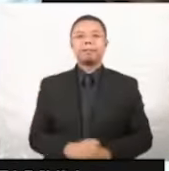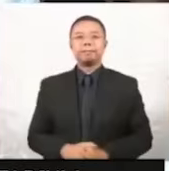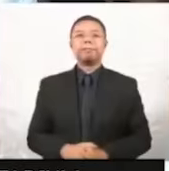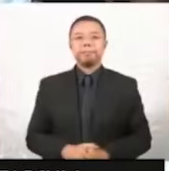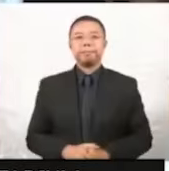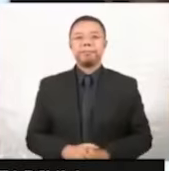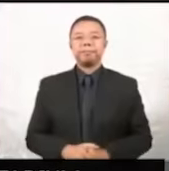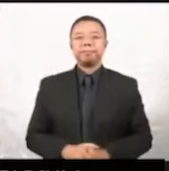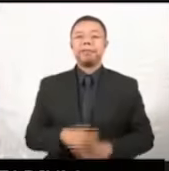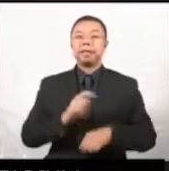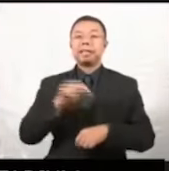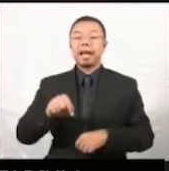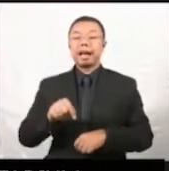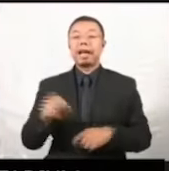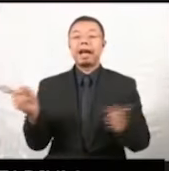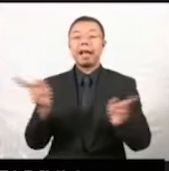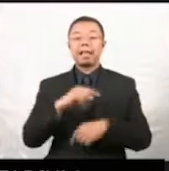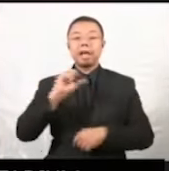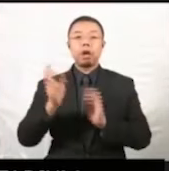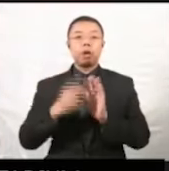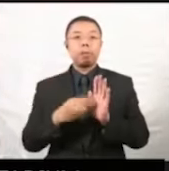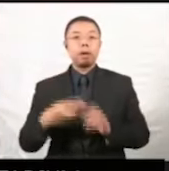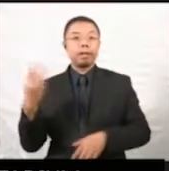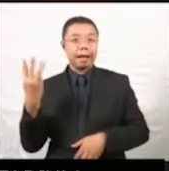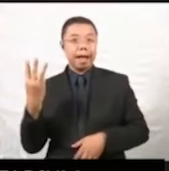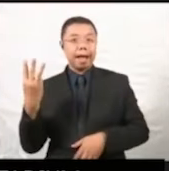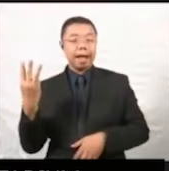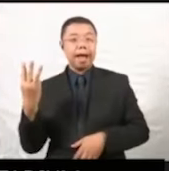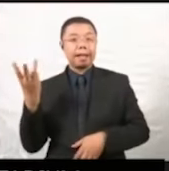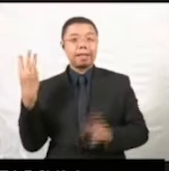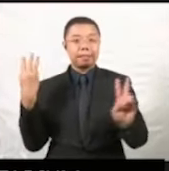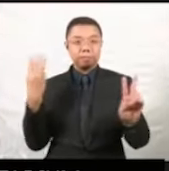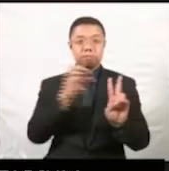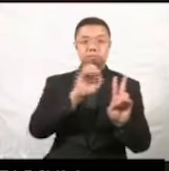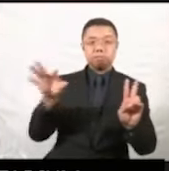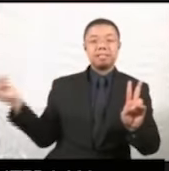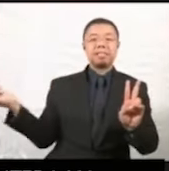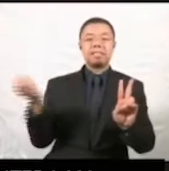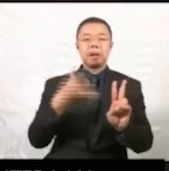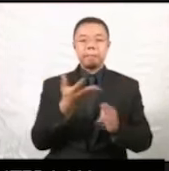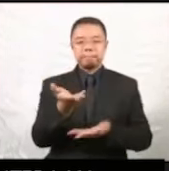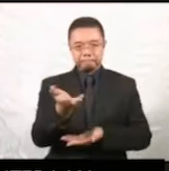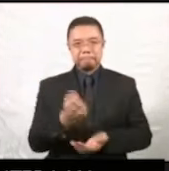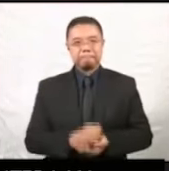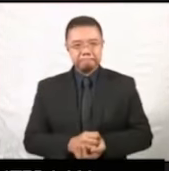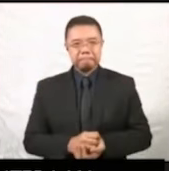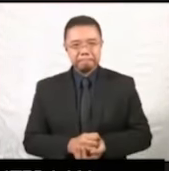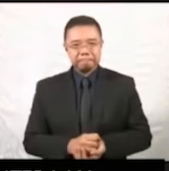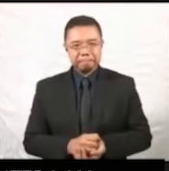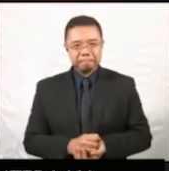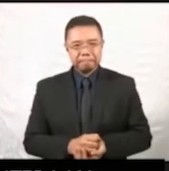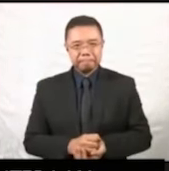baik Terima kasih kini giliran paslon nomor urut t untuk merespon jawaban dari paslon nomor urut du waktu anda 1